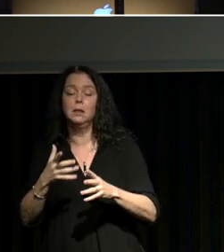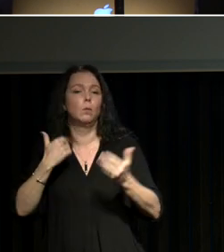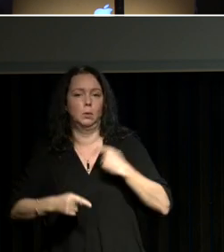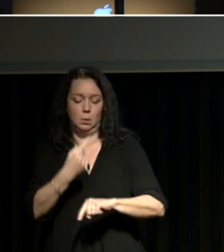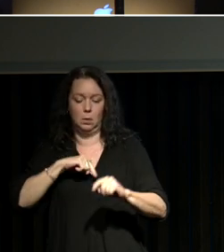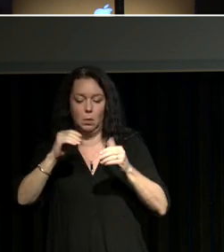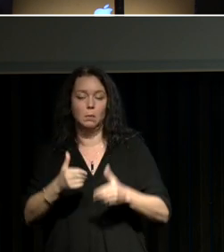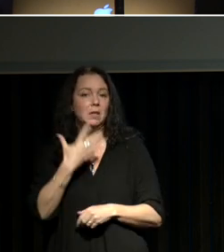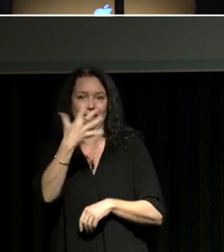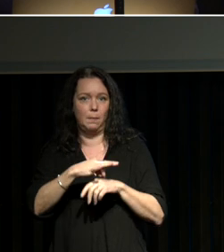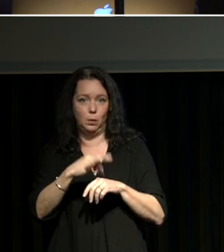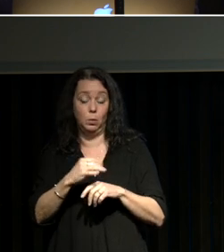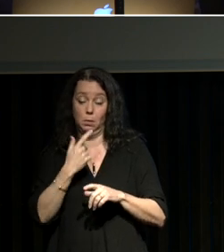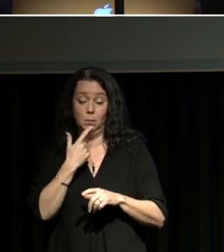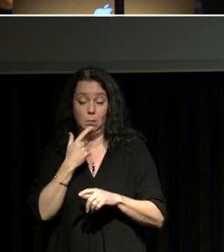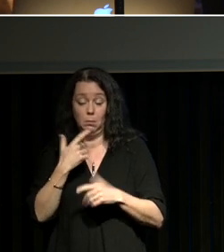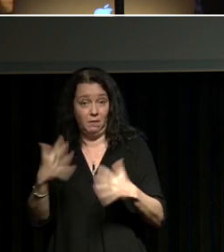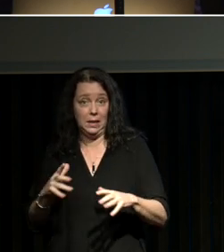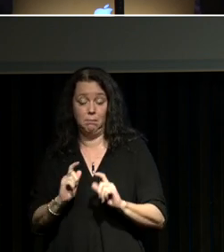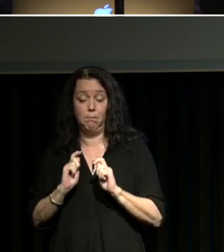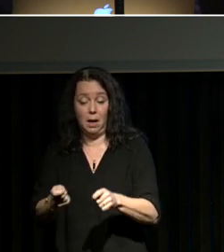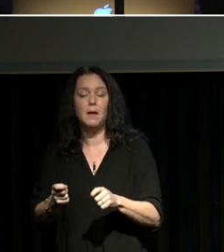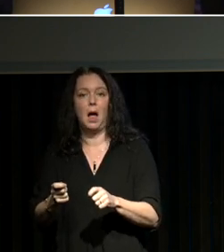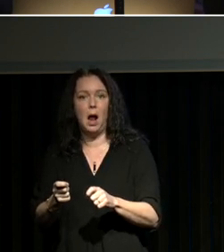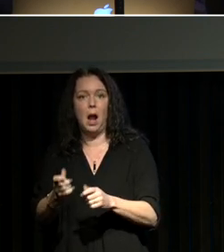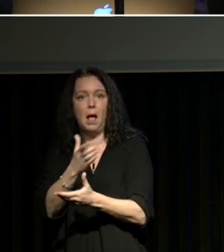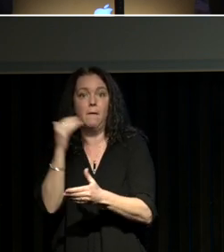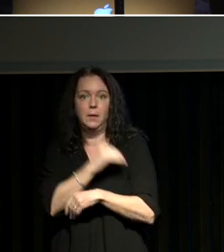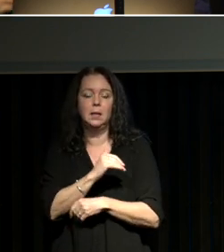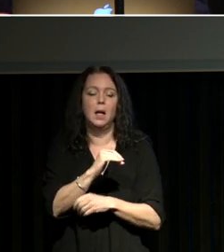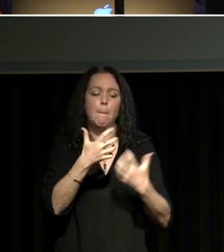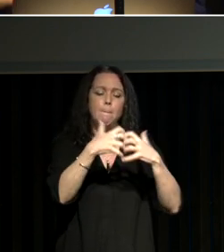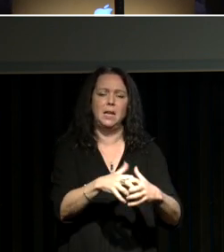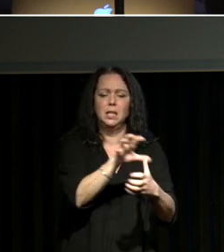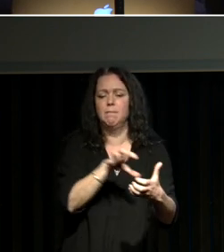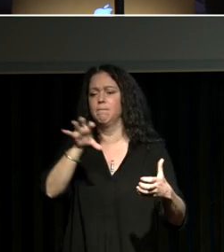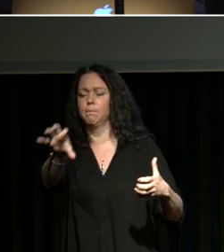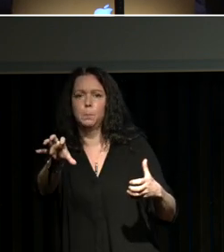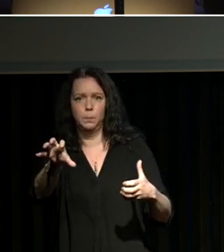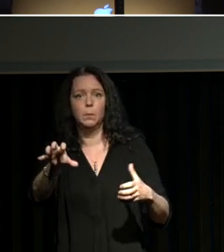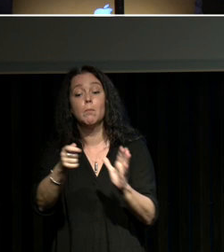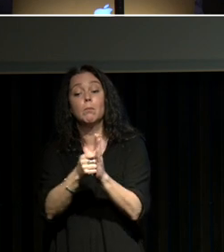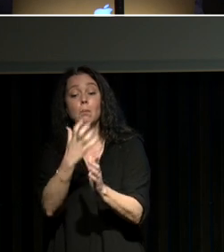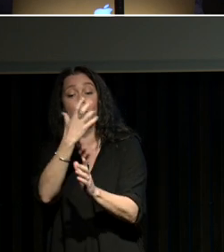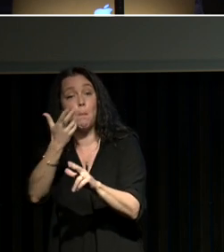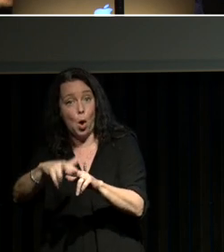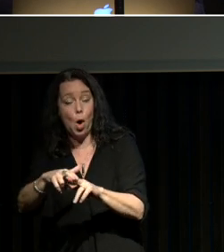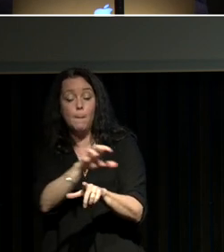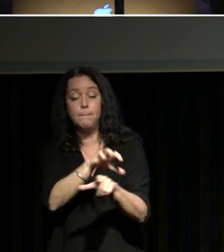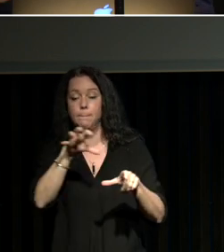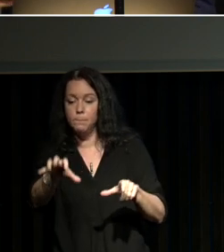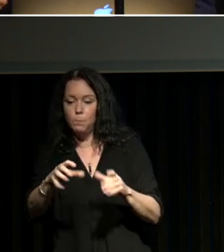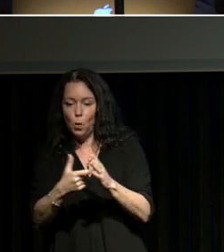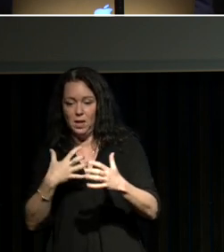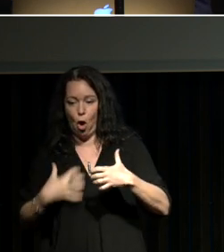après 5 minutes d'arrêt circulatoire, on va utiliser des machines qu'on va brancher sur le donneur une fois qu'il sera décédé pour réanimer